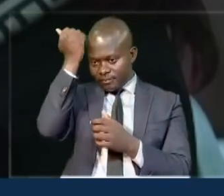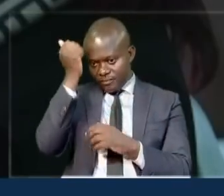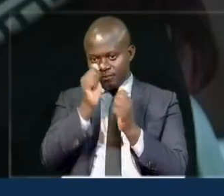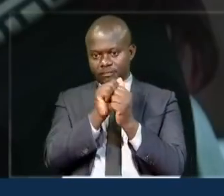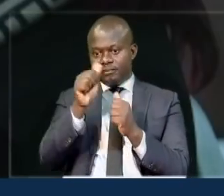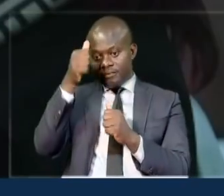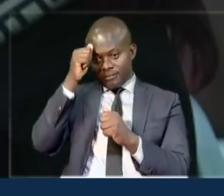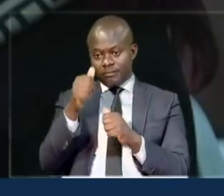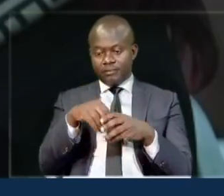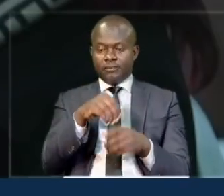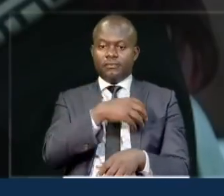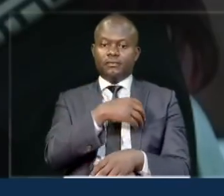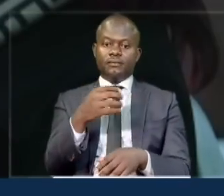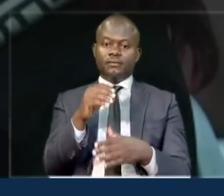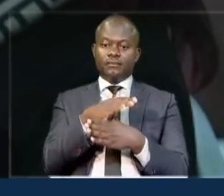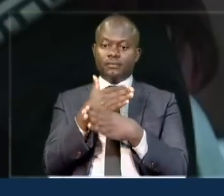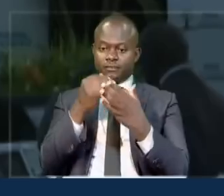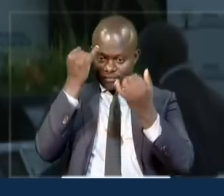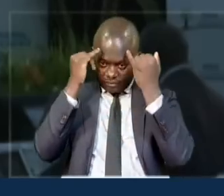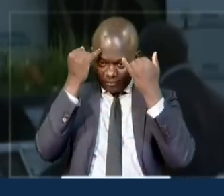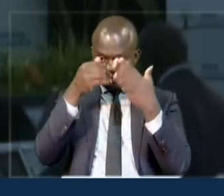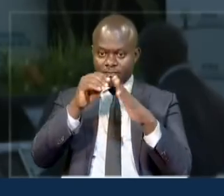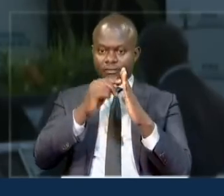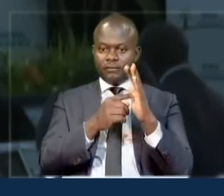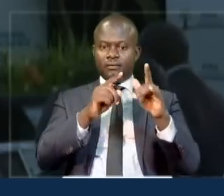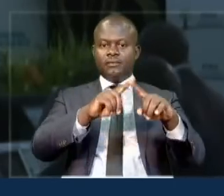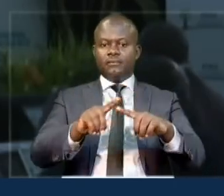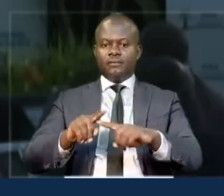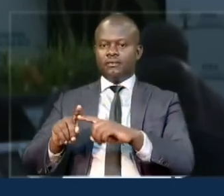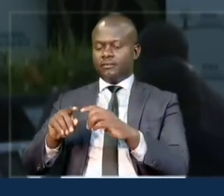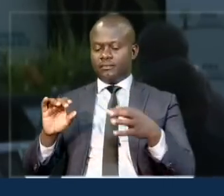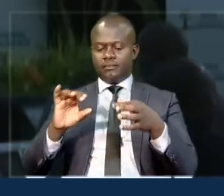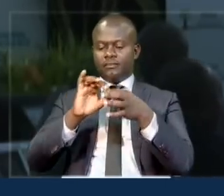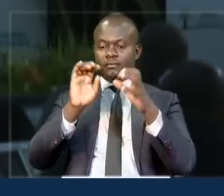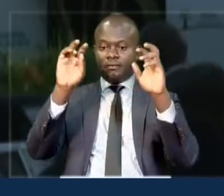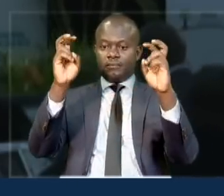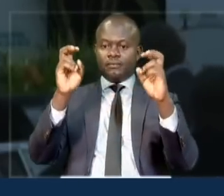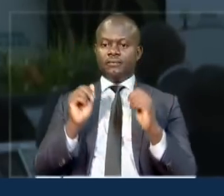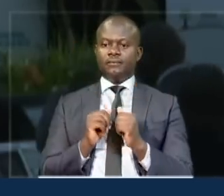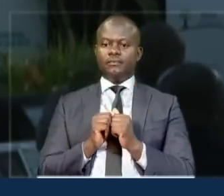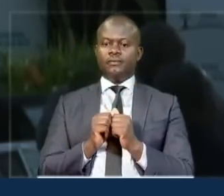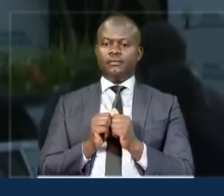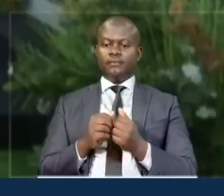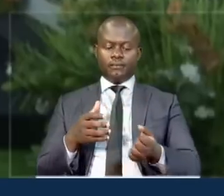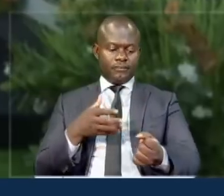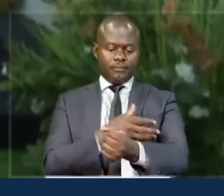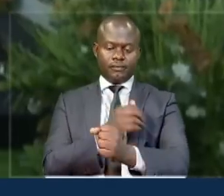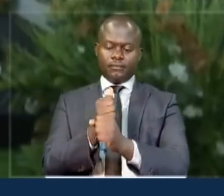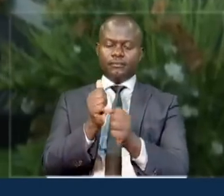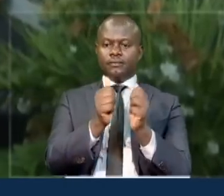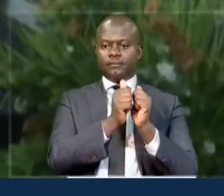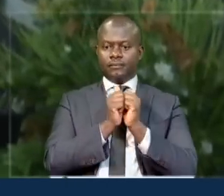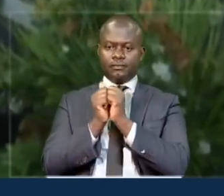n'abandi bahanga mu by'ubukungu banungurana ibitekerezo ku ngingo zitandukanye zihuriza ku nsanganyamatsiko igira iti imbaraga zo gukorera